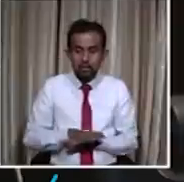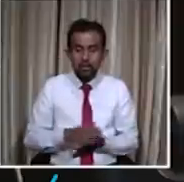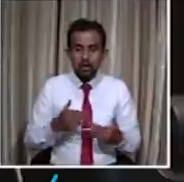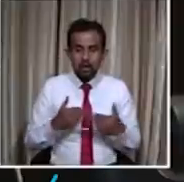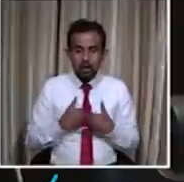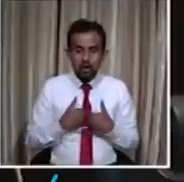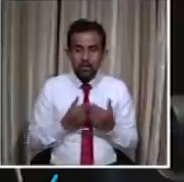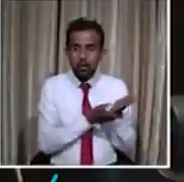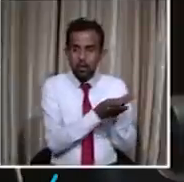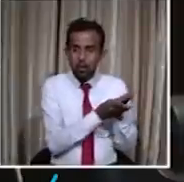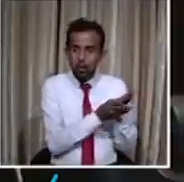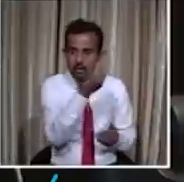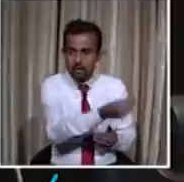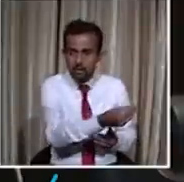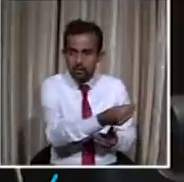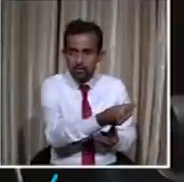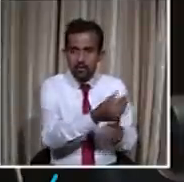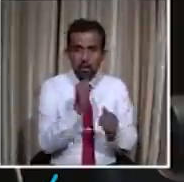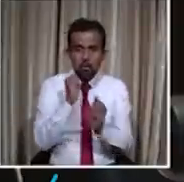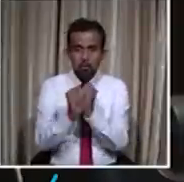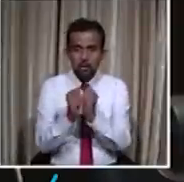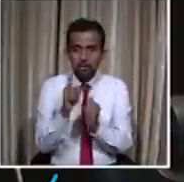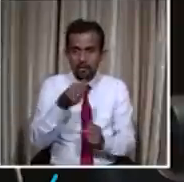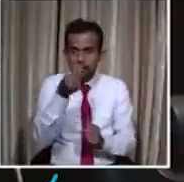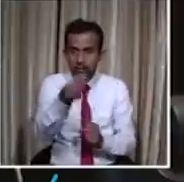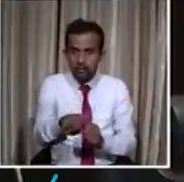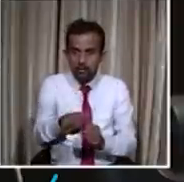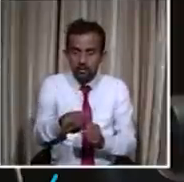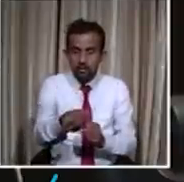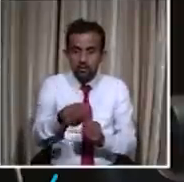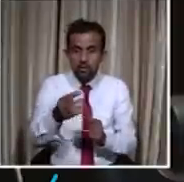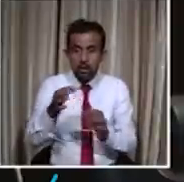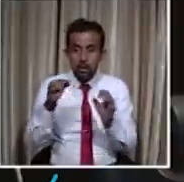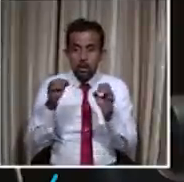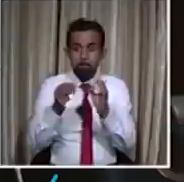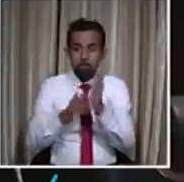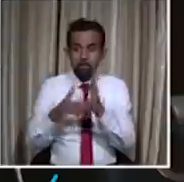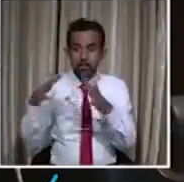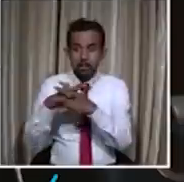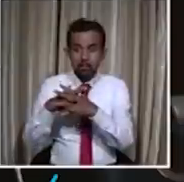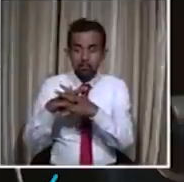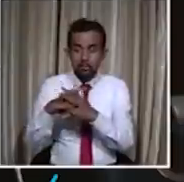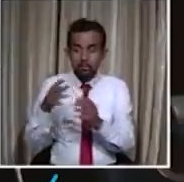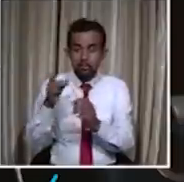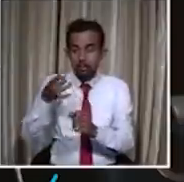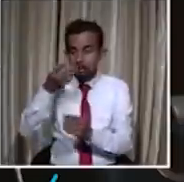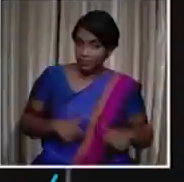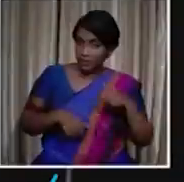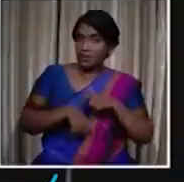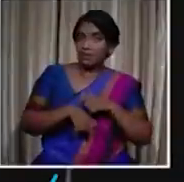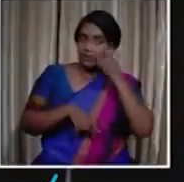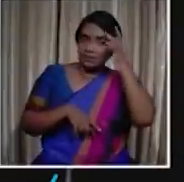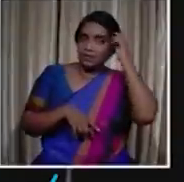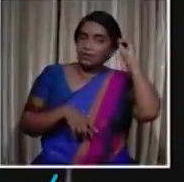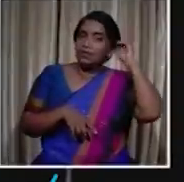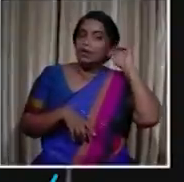යුතුයි. දුම්රියටද අපි මුලින් තෙල් දෙන්නේ? බස් එකටද අපි මුලින් තෙල් දෙන්නේ? BMW Jaguar වලටද තෙල් දෙන්නේ? BMW වලටද මොටර්සයිකල් වලටද තෙල් දෙන්නේ කියලා. අපිට